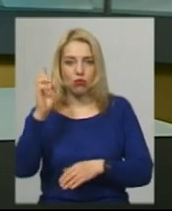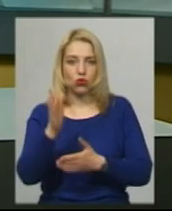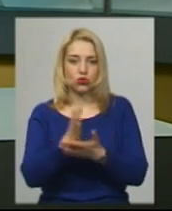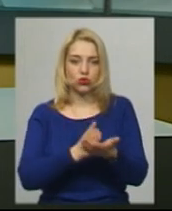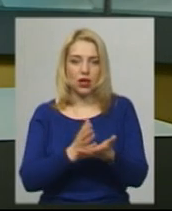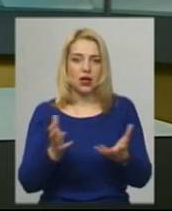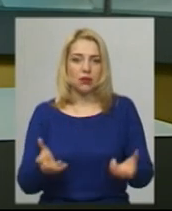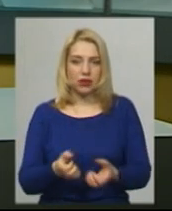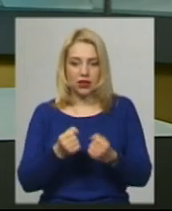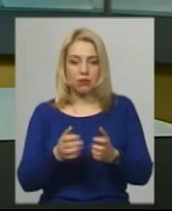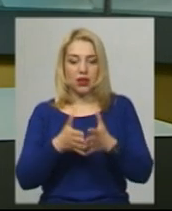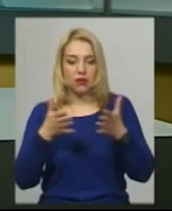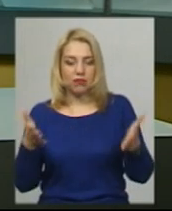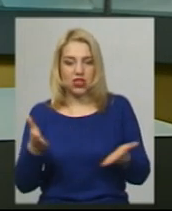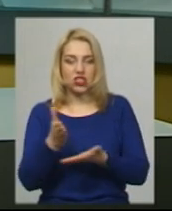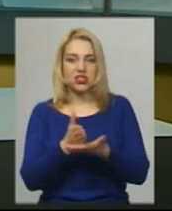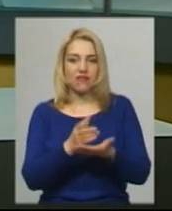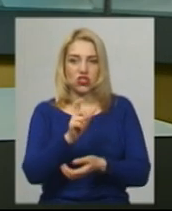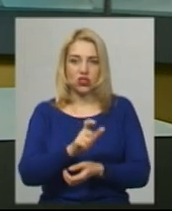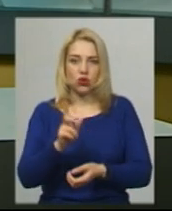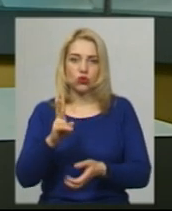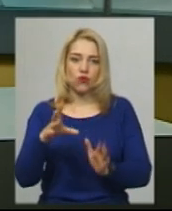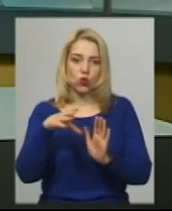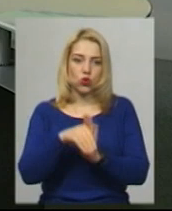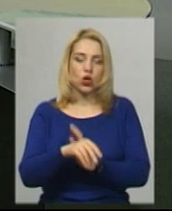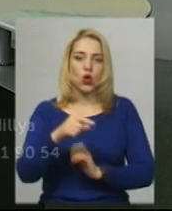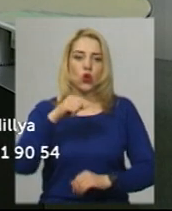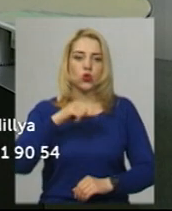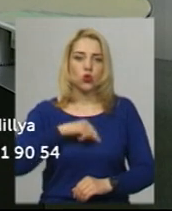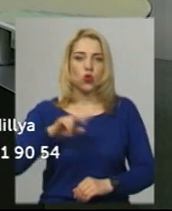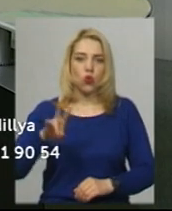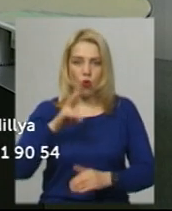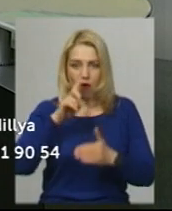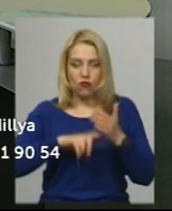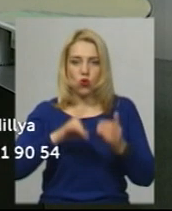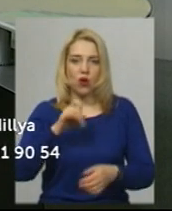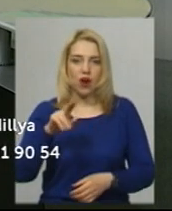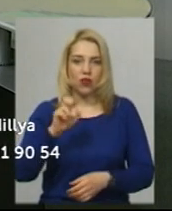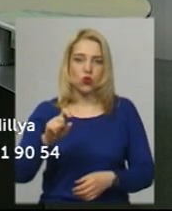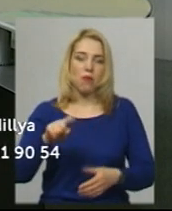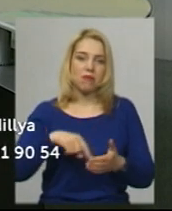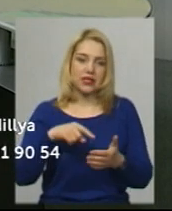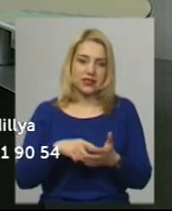більшість священнослужителів, що входять до Духовної ради міста. Це остання інформація